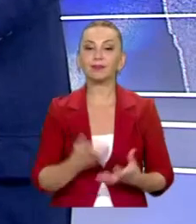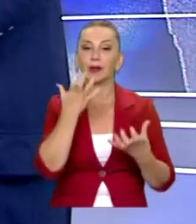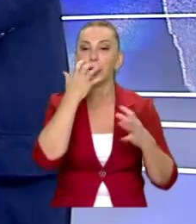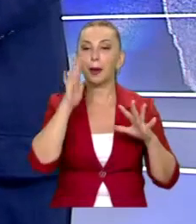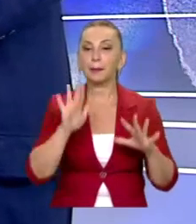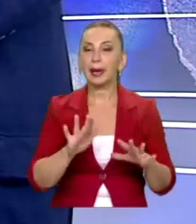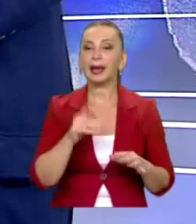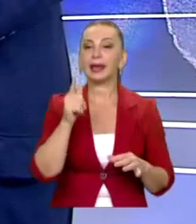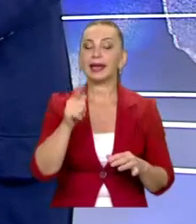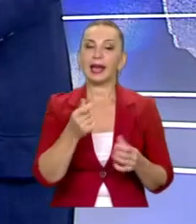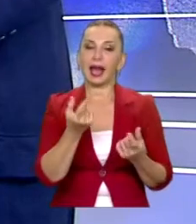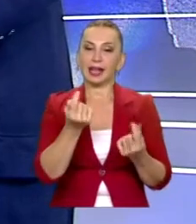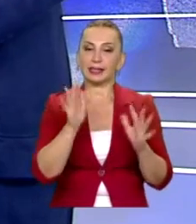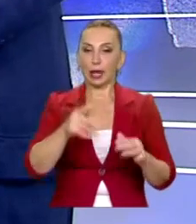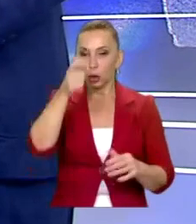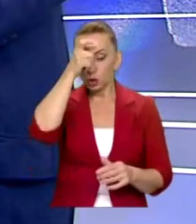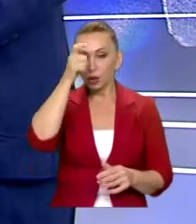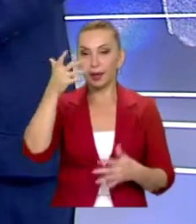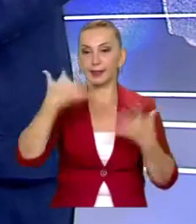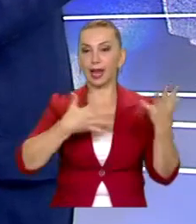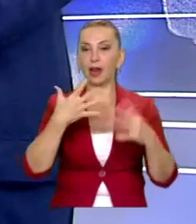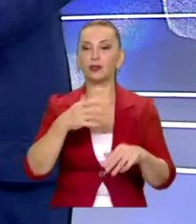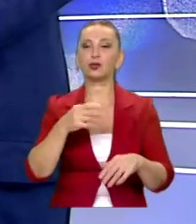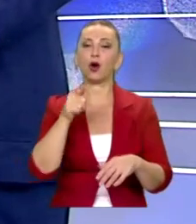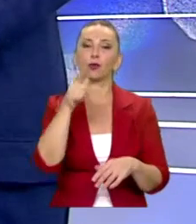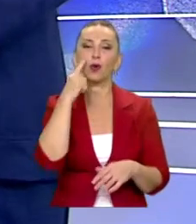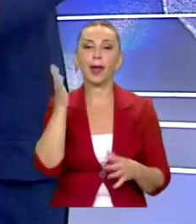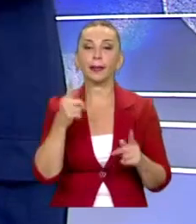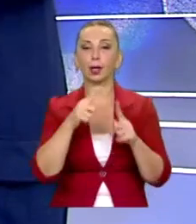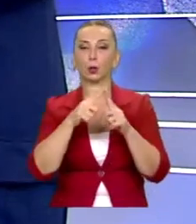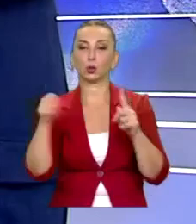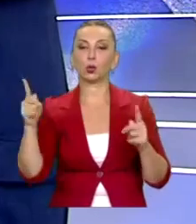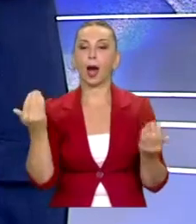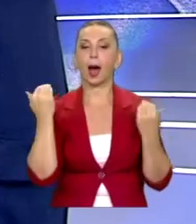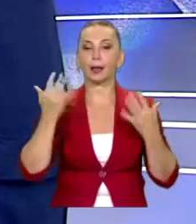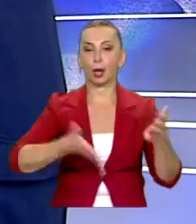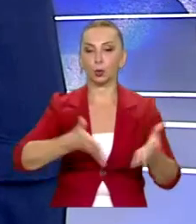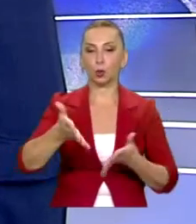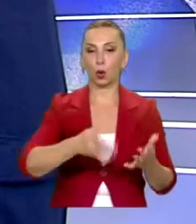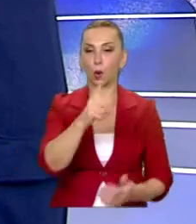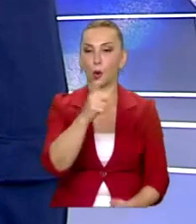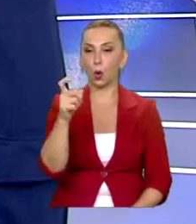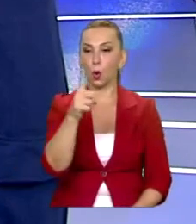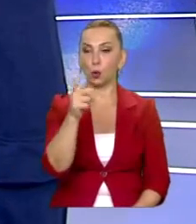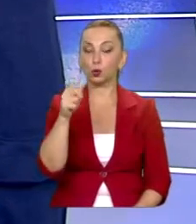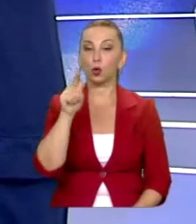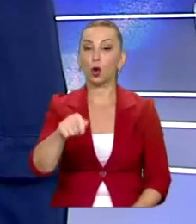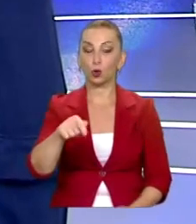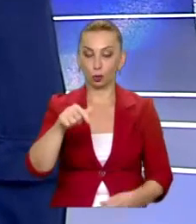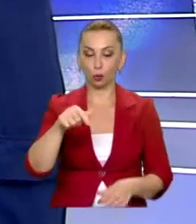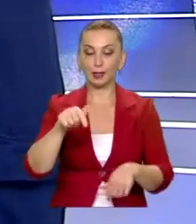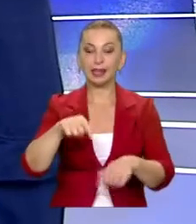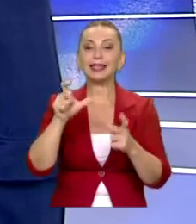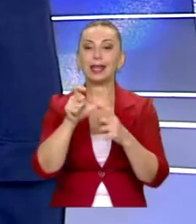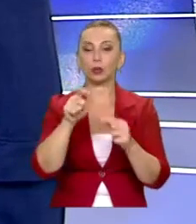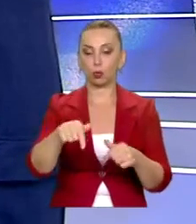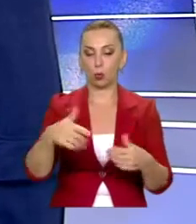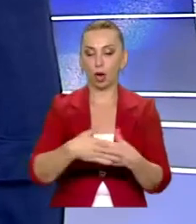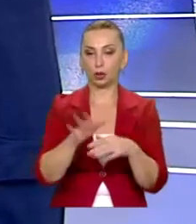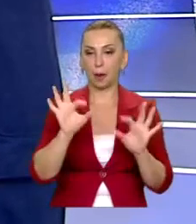Ve bekleyiş, yeni sayım bitti. Türk televizyon tarihinin en uzun soluklu dizisi Arka Sokaklar. 19. sezonuna bu akşam başlıyor.